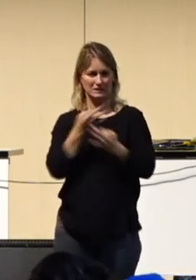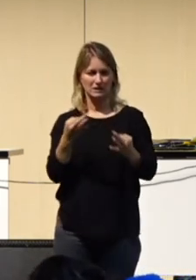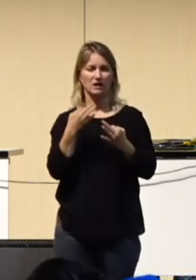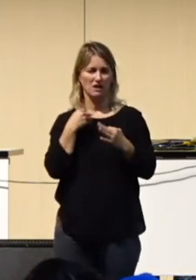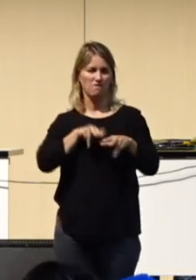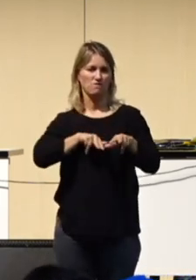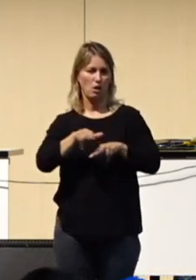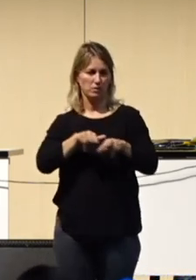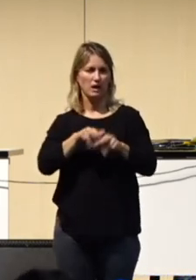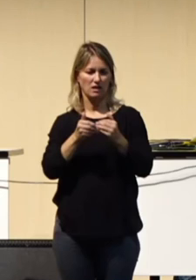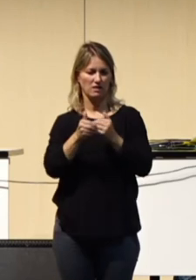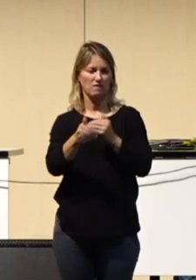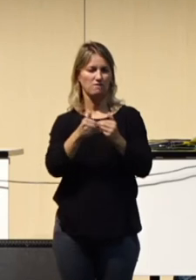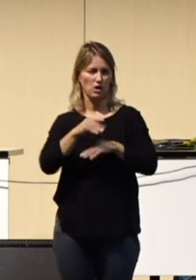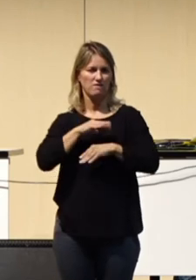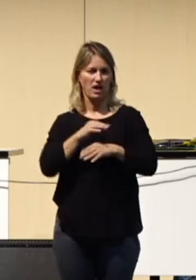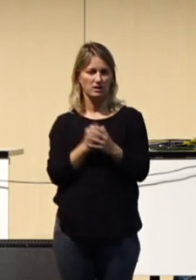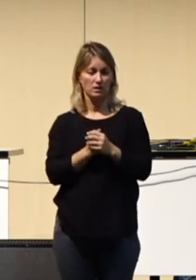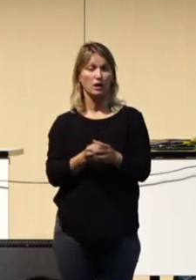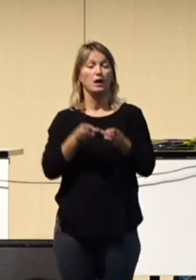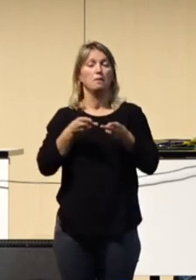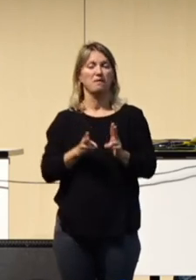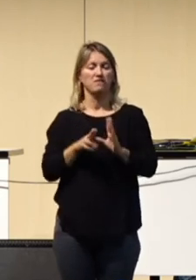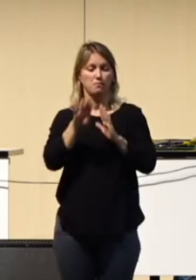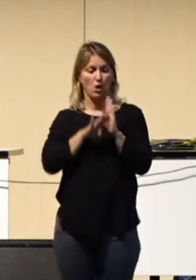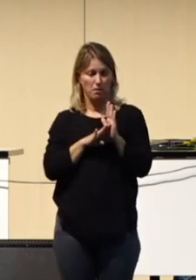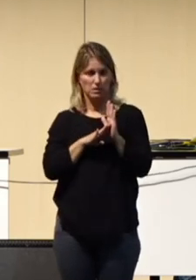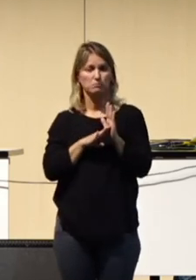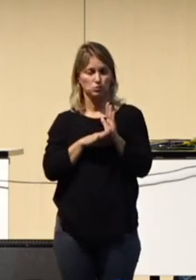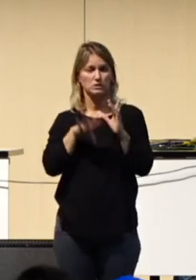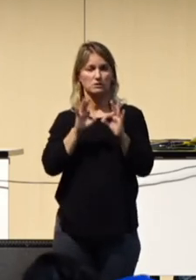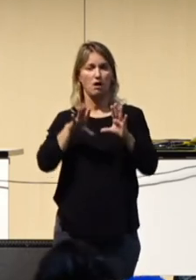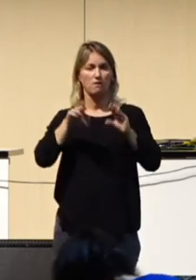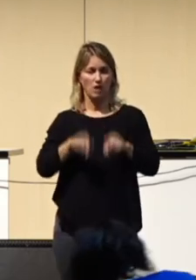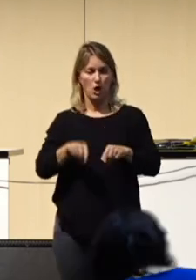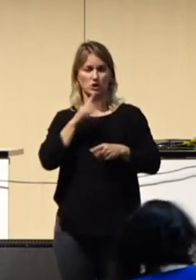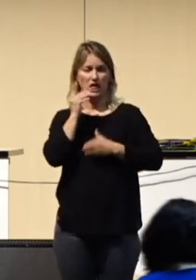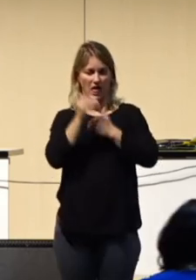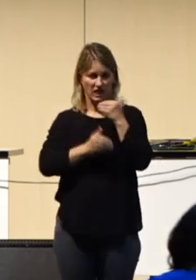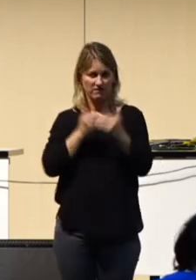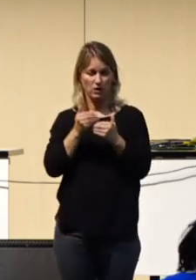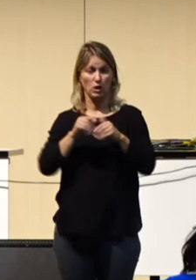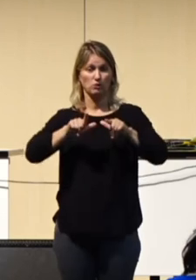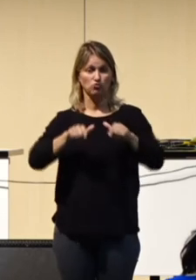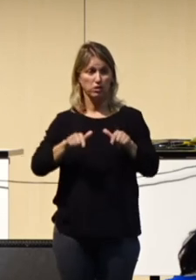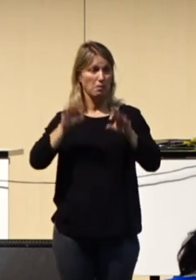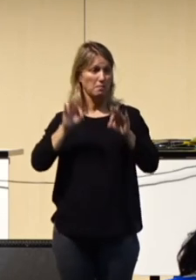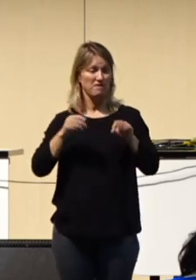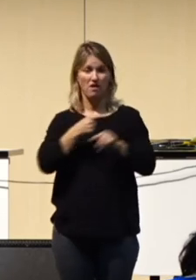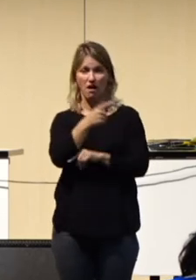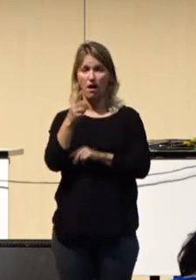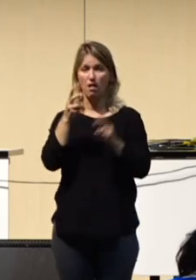an. Das Programm musste nun zu einem Zeitpunkt entwickelt und gestartet werden, als die Lehrer aufgrund